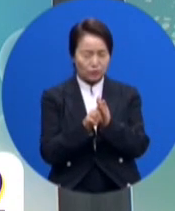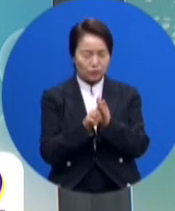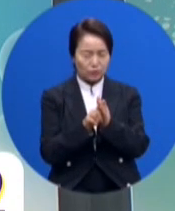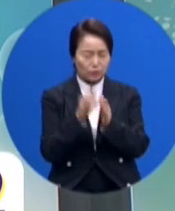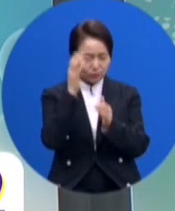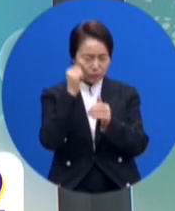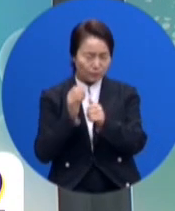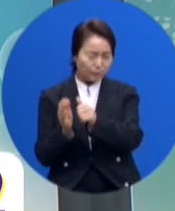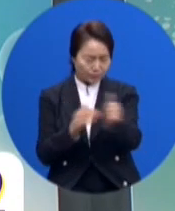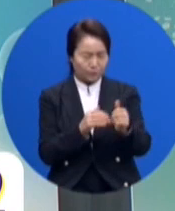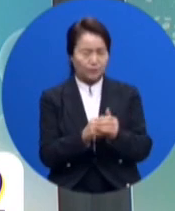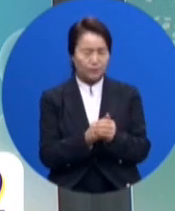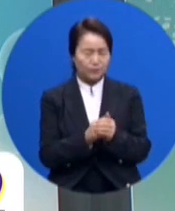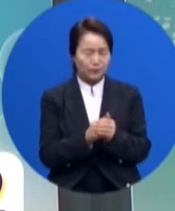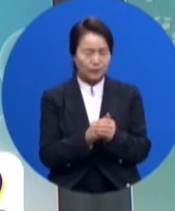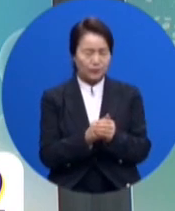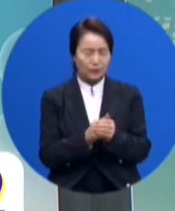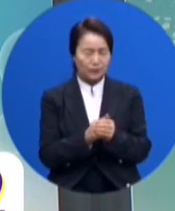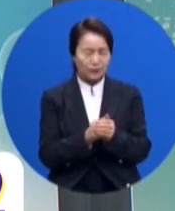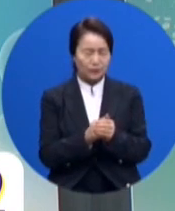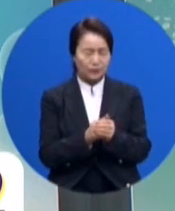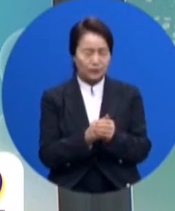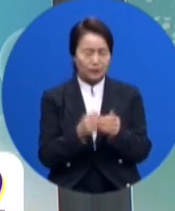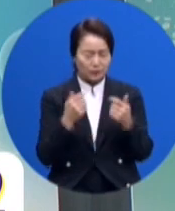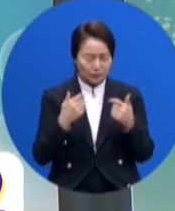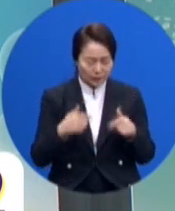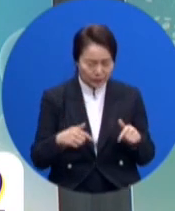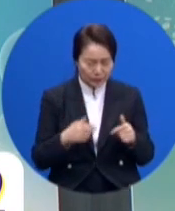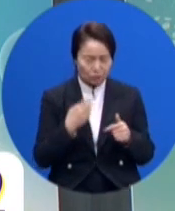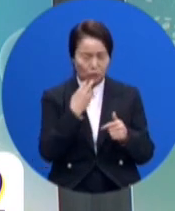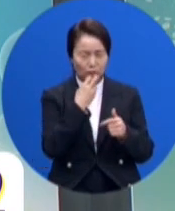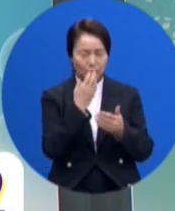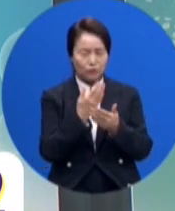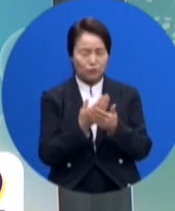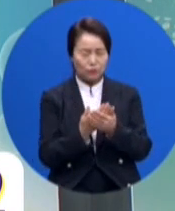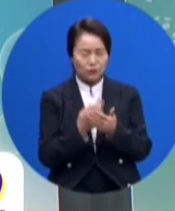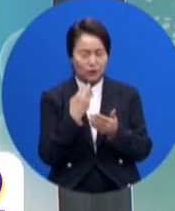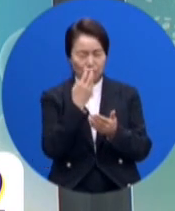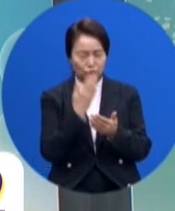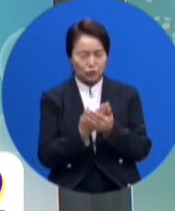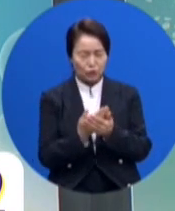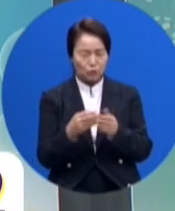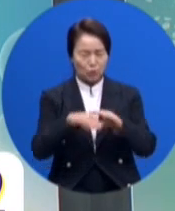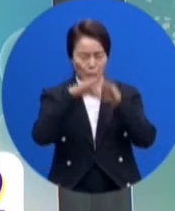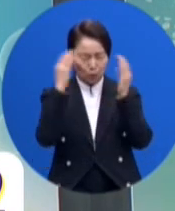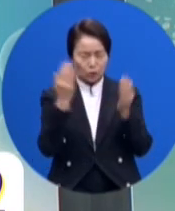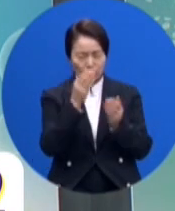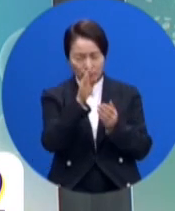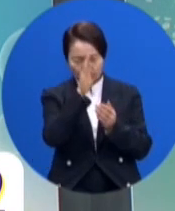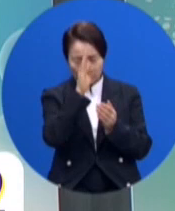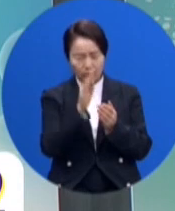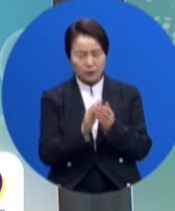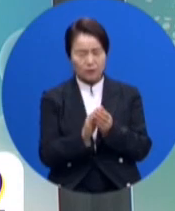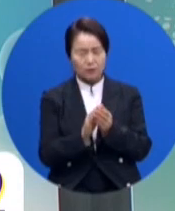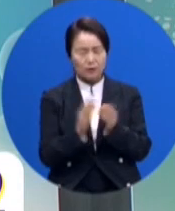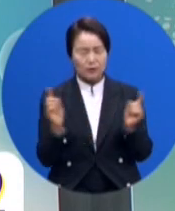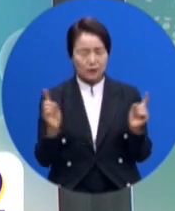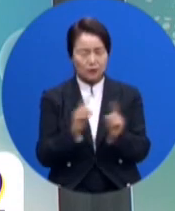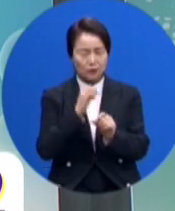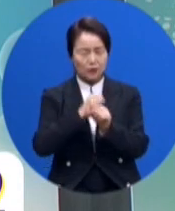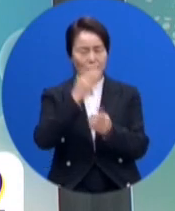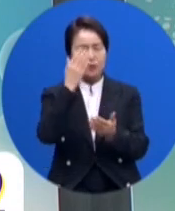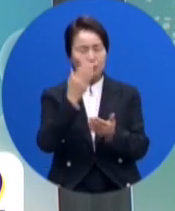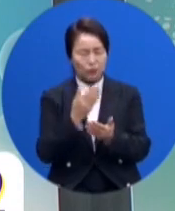지켜주시고 위로해 주시고 샘솟는 힘으로 하나님 일을 잘 감당할 수 있게 도와주세요. 모든 분들